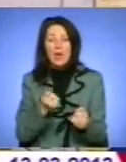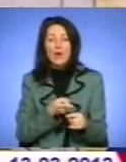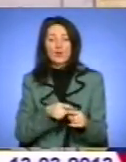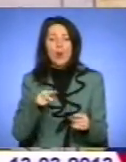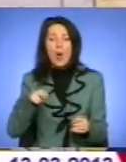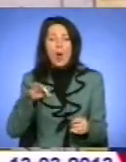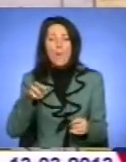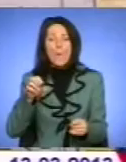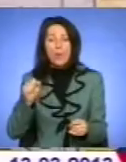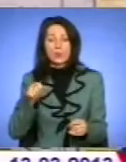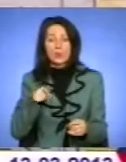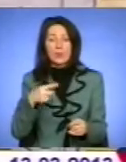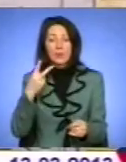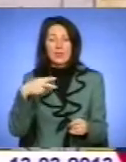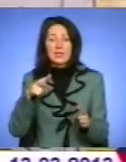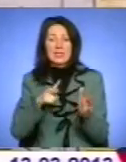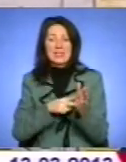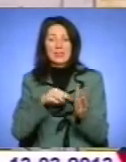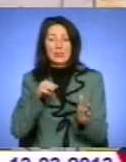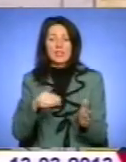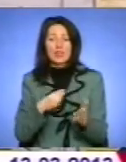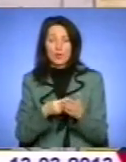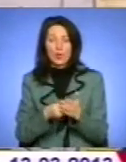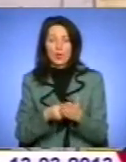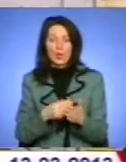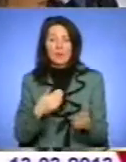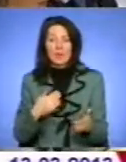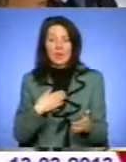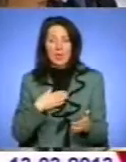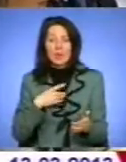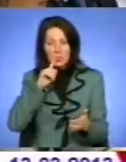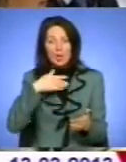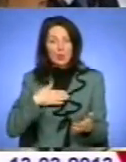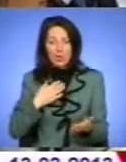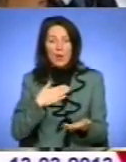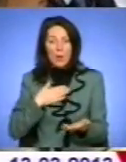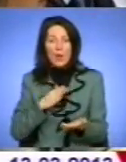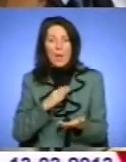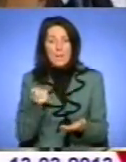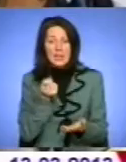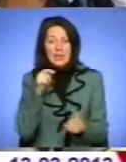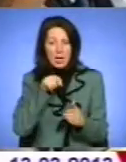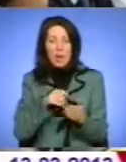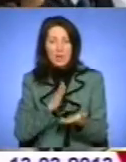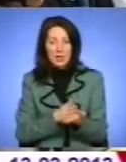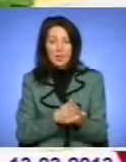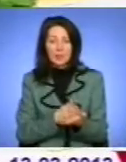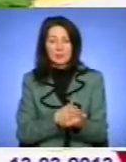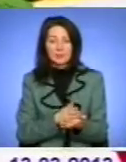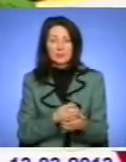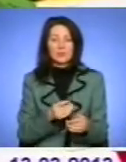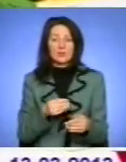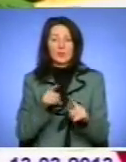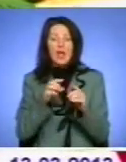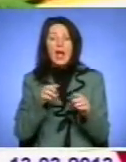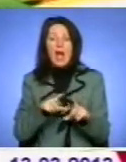моя малесенька капля є 2 тисячі гривень. Але я була дуже щаслива. У Тернополі три штаби акції діятимуть на базі обласного